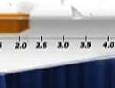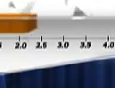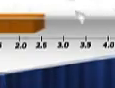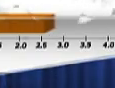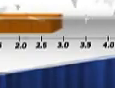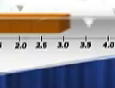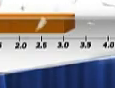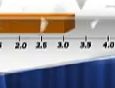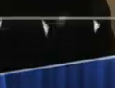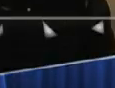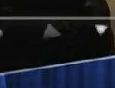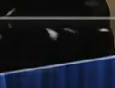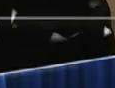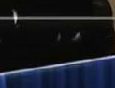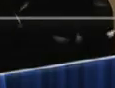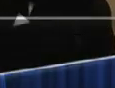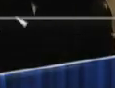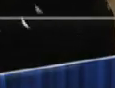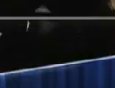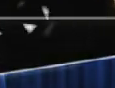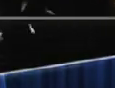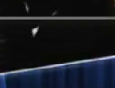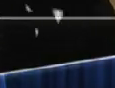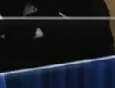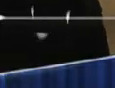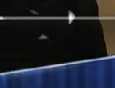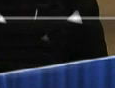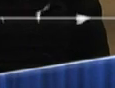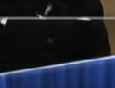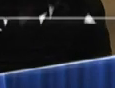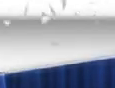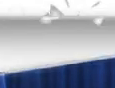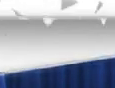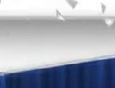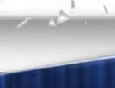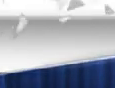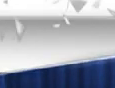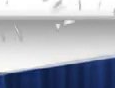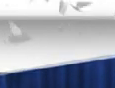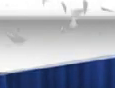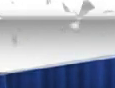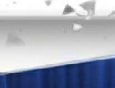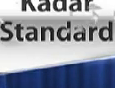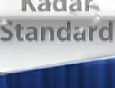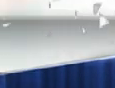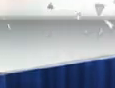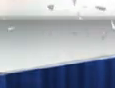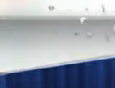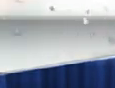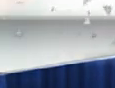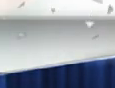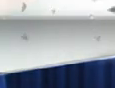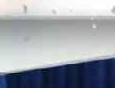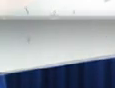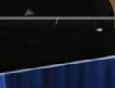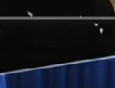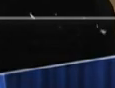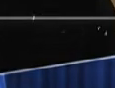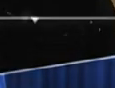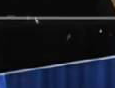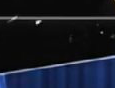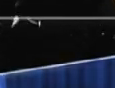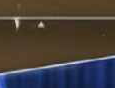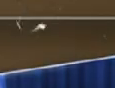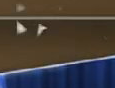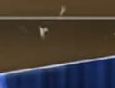yang stabil kerajaan membantu dari segi brm dan juga apa ni bantuan pendidikan Perumahan dan